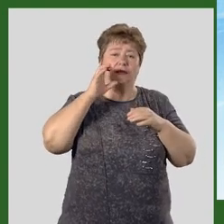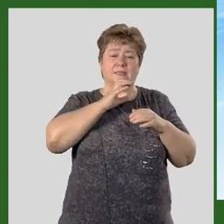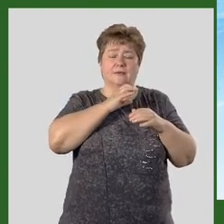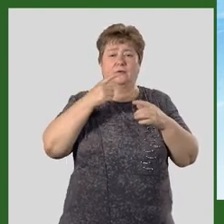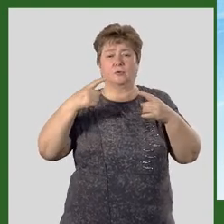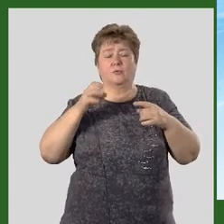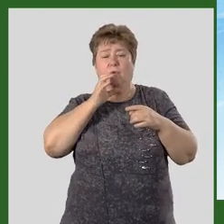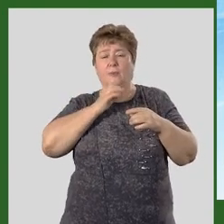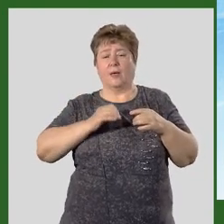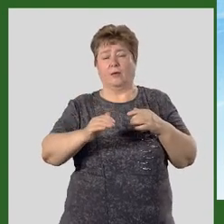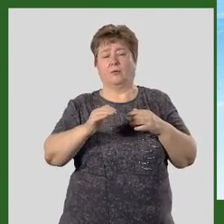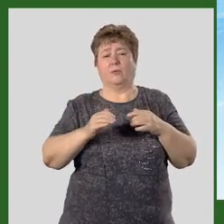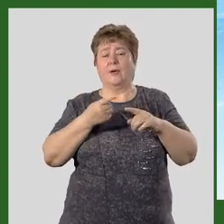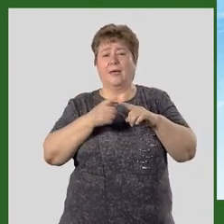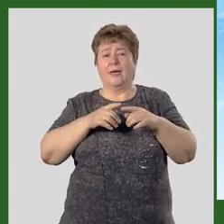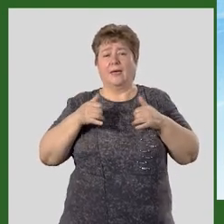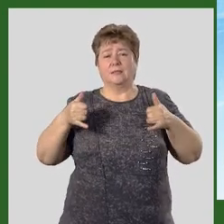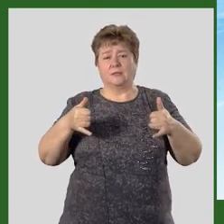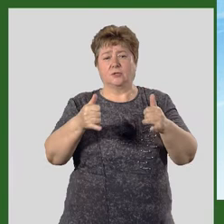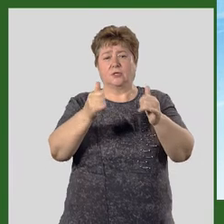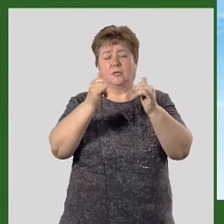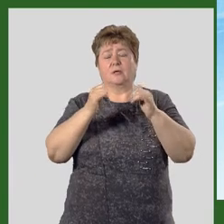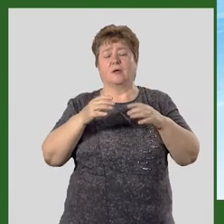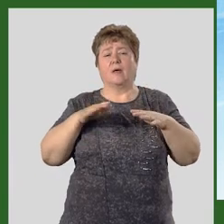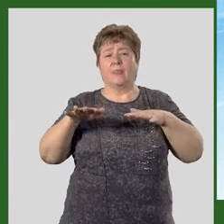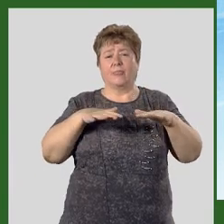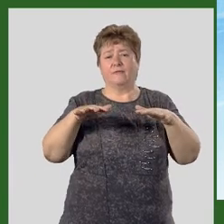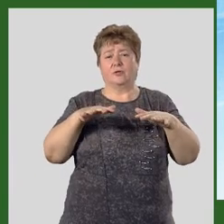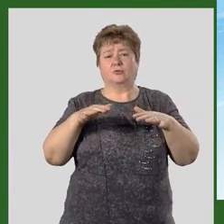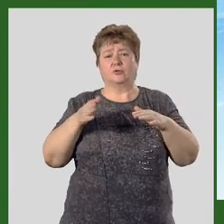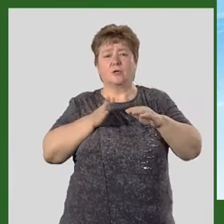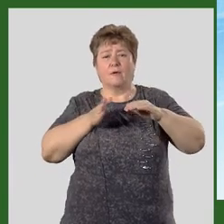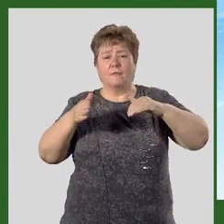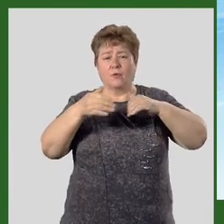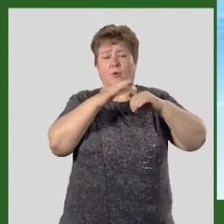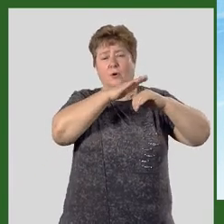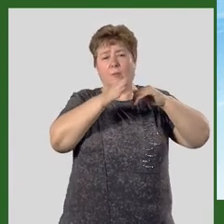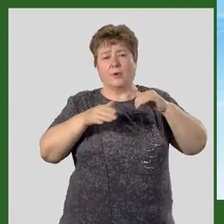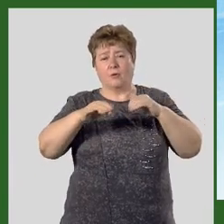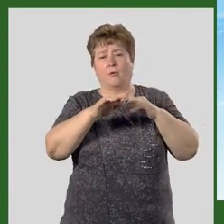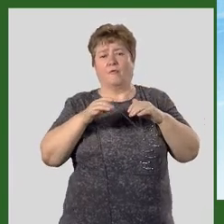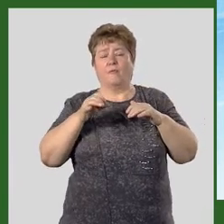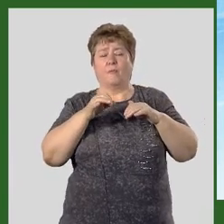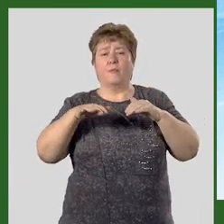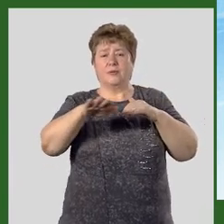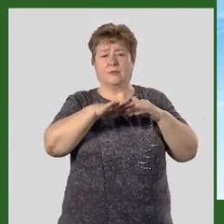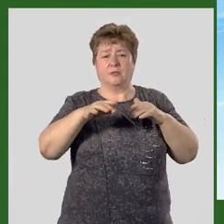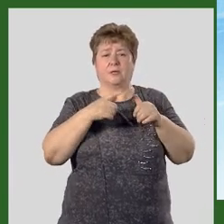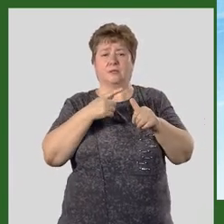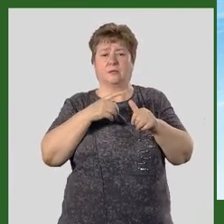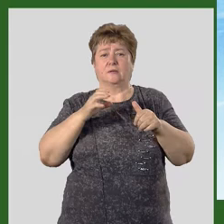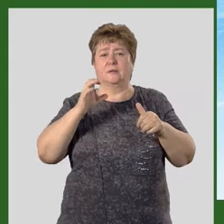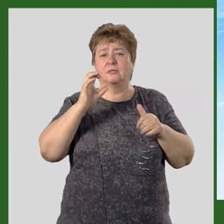юг. Эти течения, движущиеся вдоль берегов материка,